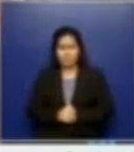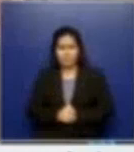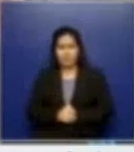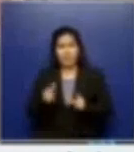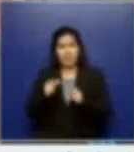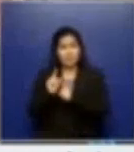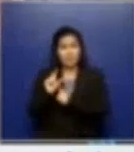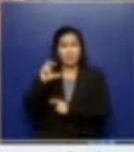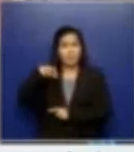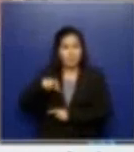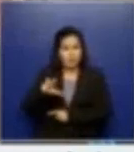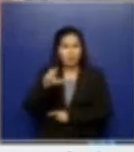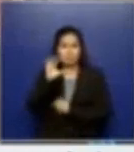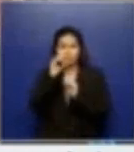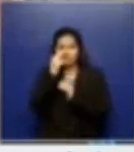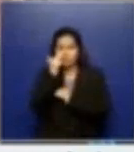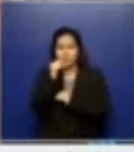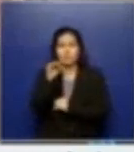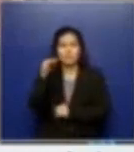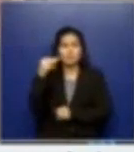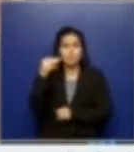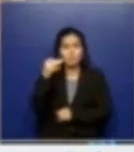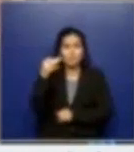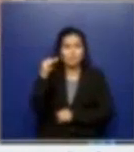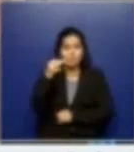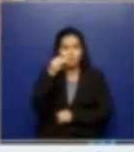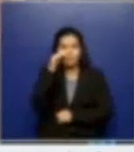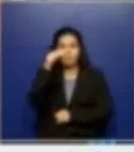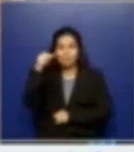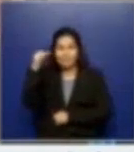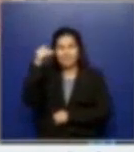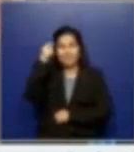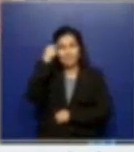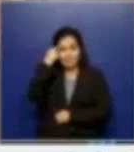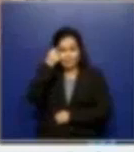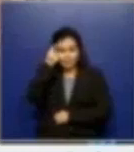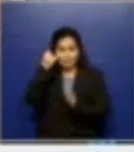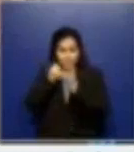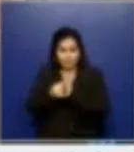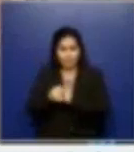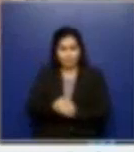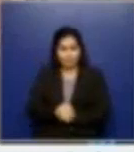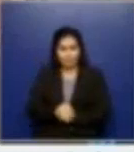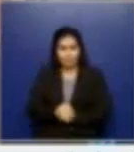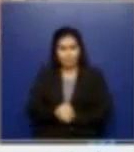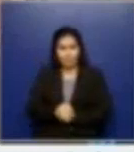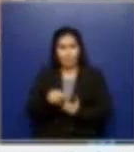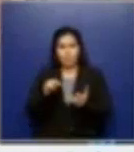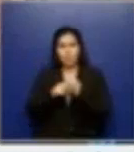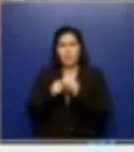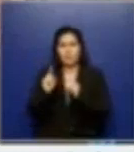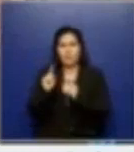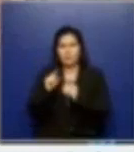านเนี่ยมันจะเป็นแมงหวีนะแมงหวีเห็นเงาตัวเองก็นึกว่าเป็นมังกรแล้วนี่แต่อย่างไรก็ตามครับต่อ